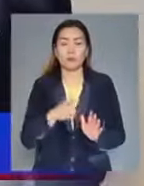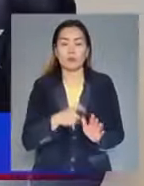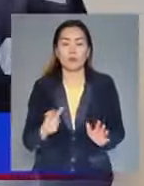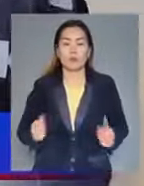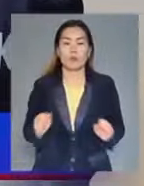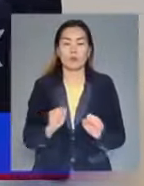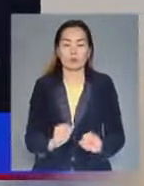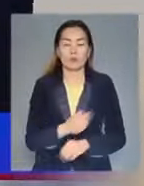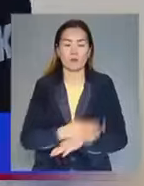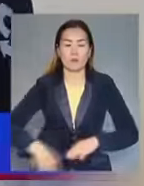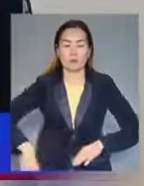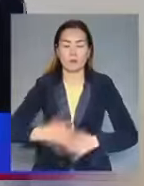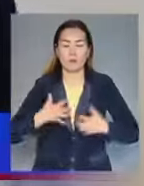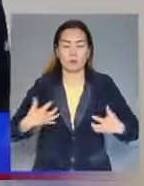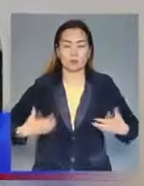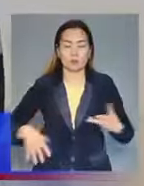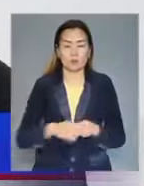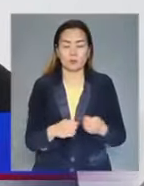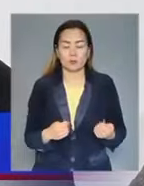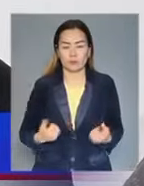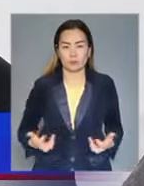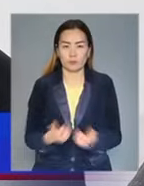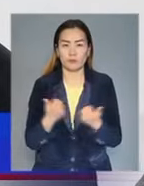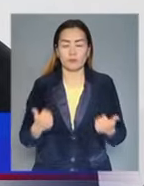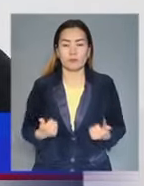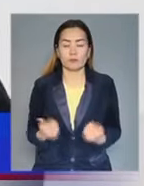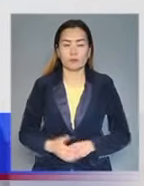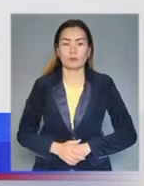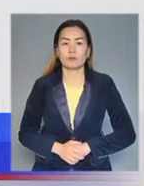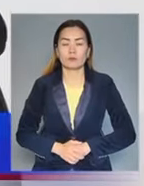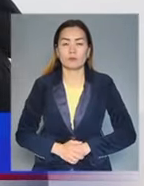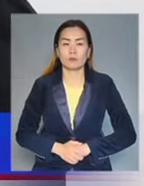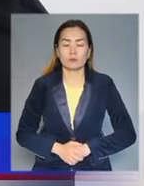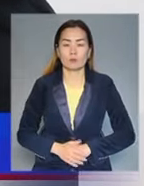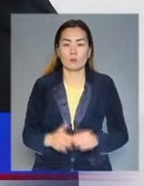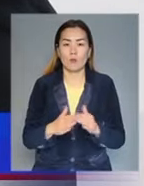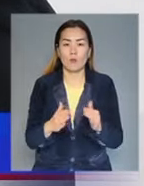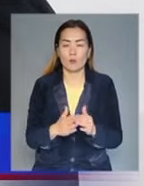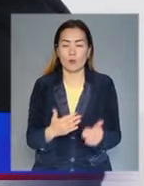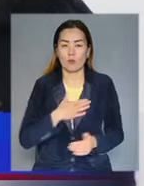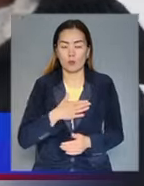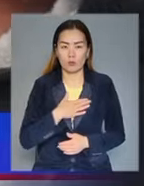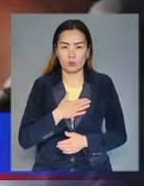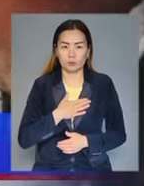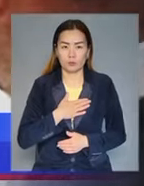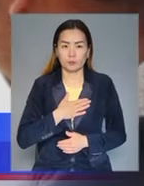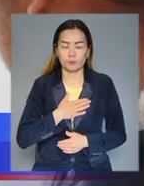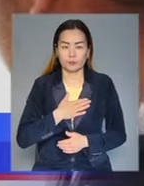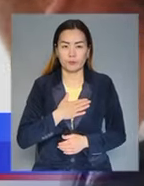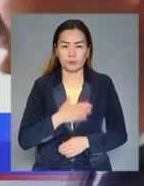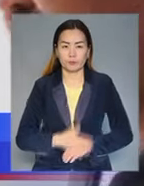адам эвакуацияланып, қорадағы ұсақ жанды мал басын талаға шығарып үлгерген. Мына тұрған менің үйім.